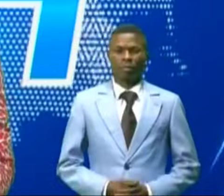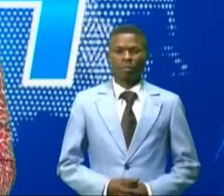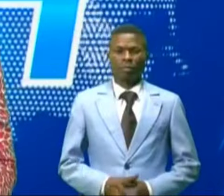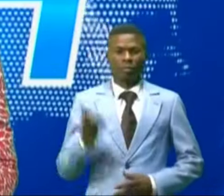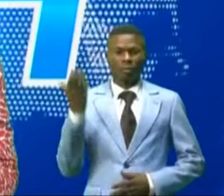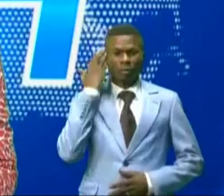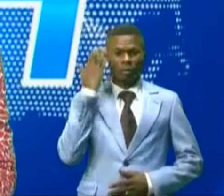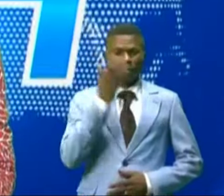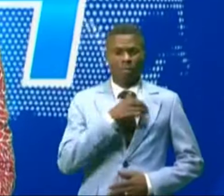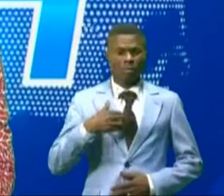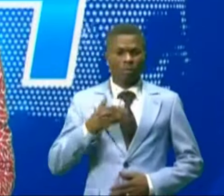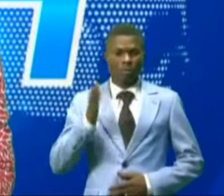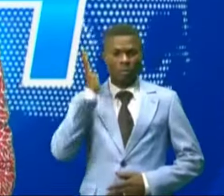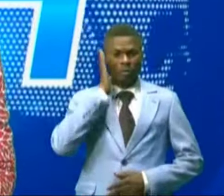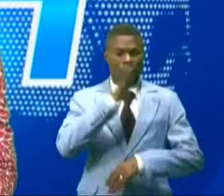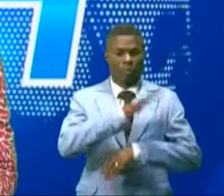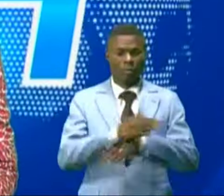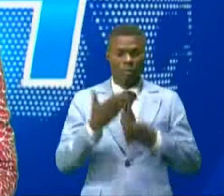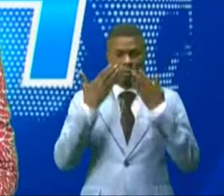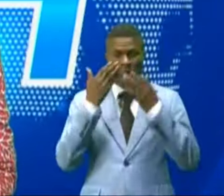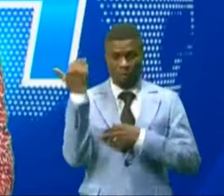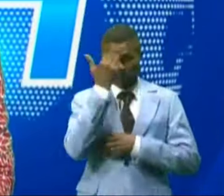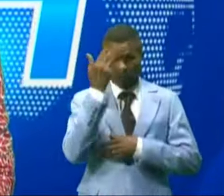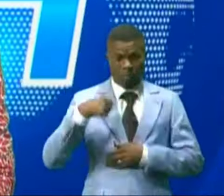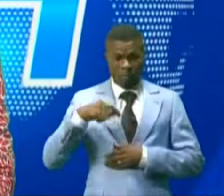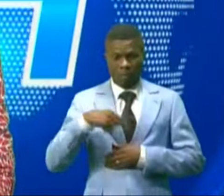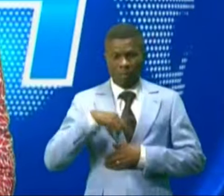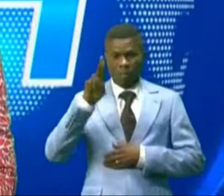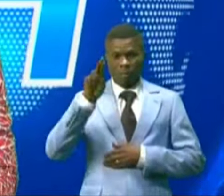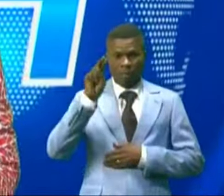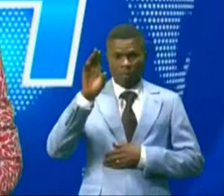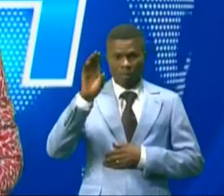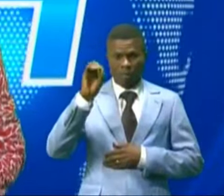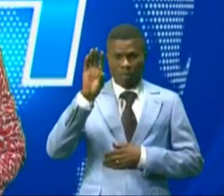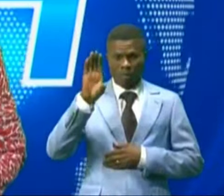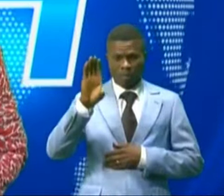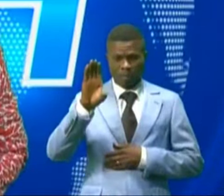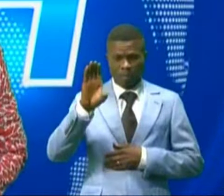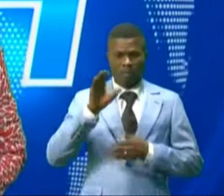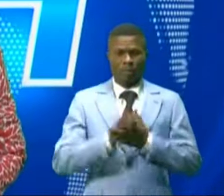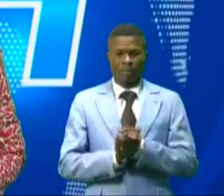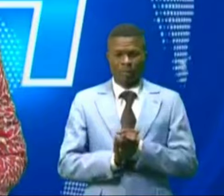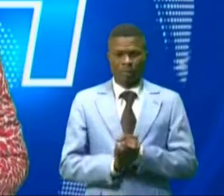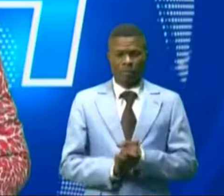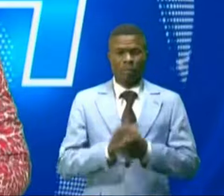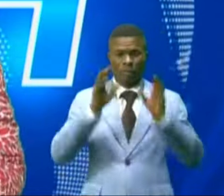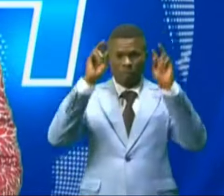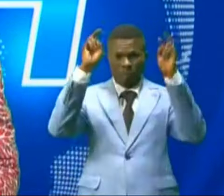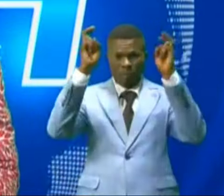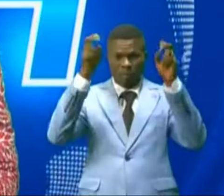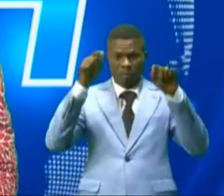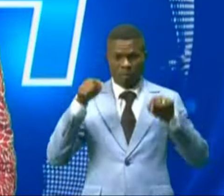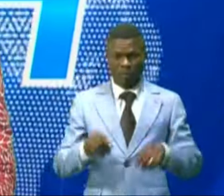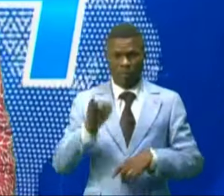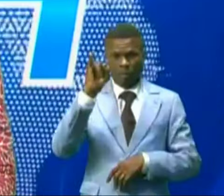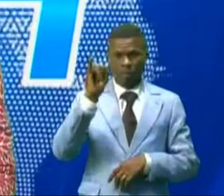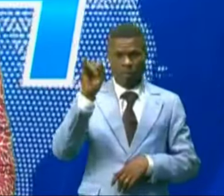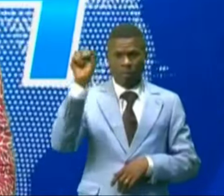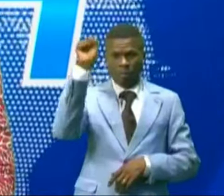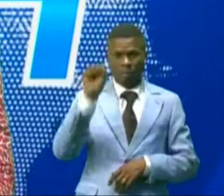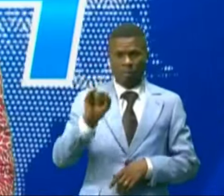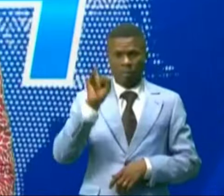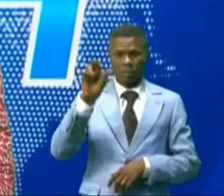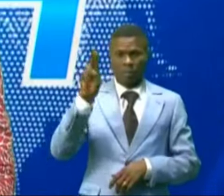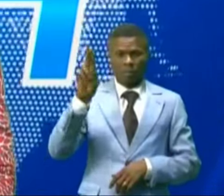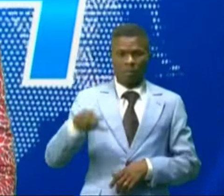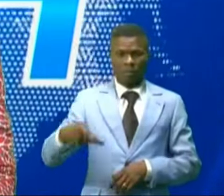Madame, monsieur, bonsoir et merci d'être avec nous dans cette livraison de l'actualité sur la télévision nationale congolaise au sommaire. Isiro, dans la